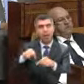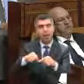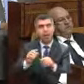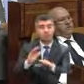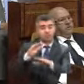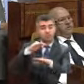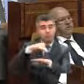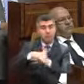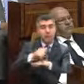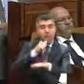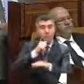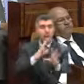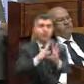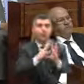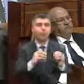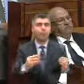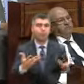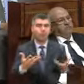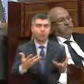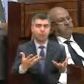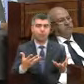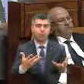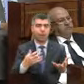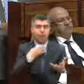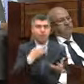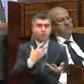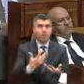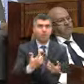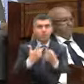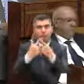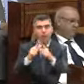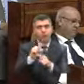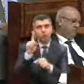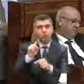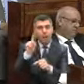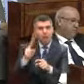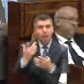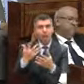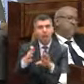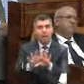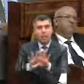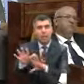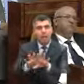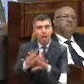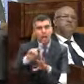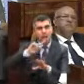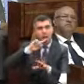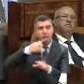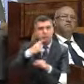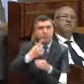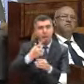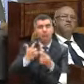وسطهم والماء ما عندهمش. ما نمشيوش ناهيك عن الجامعات البعيده مثلا تيزنيت والرشيديه، هذا الشيء اللي